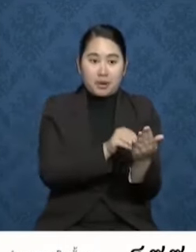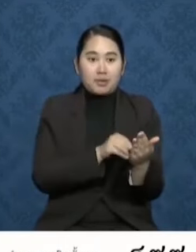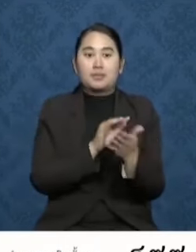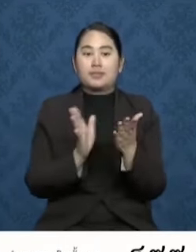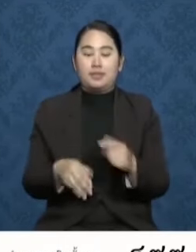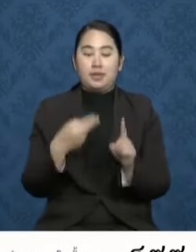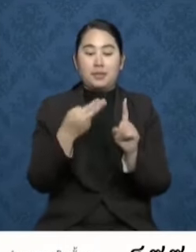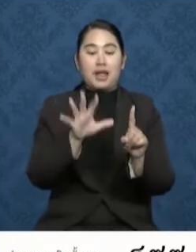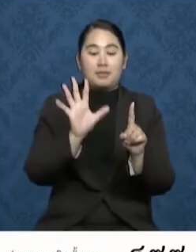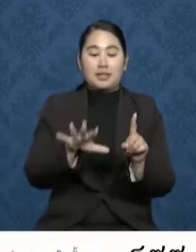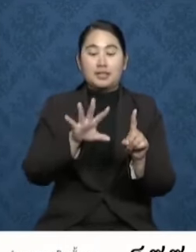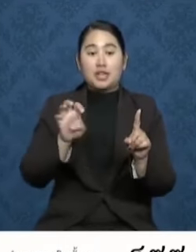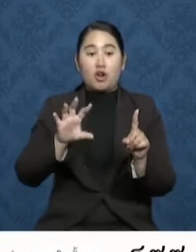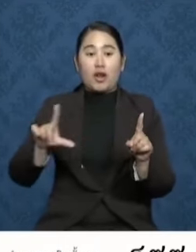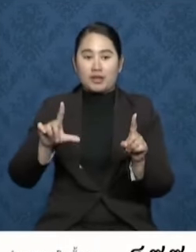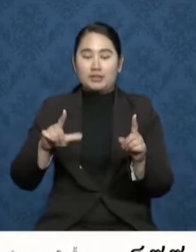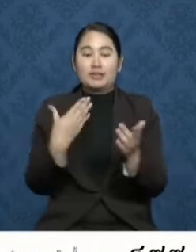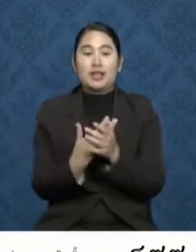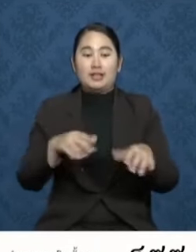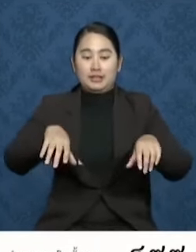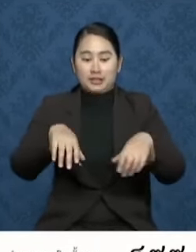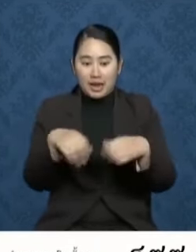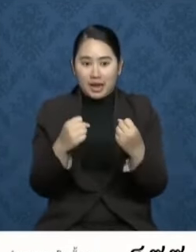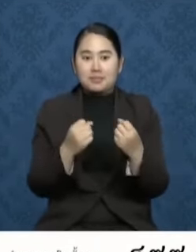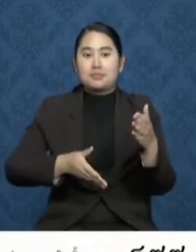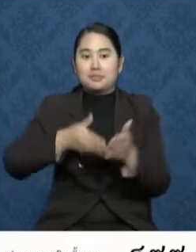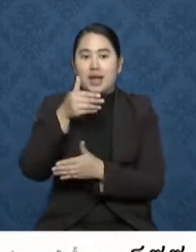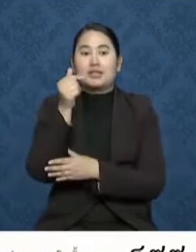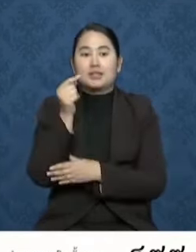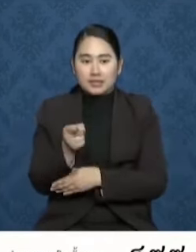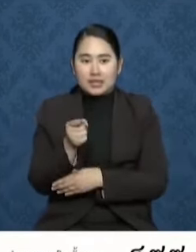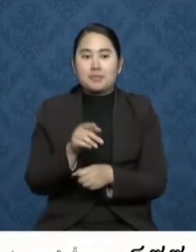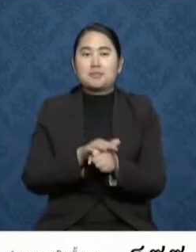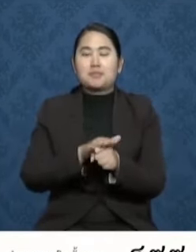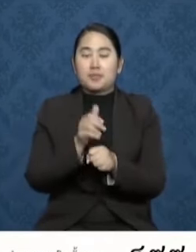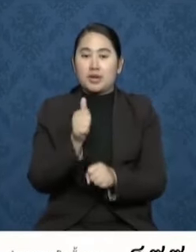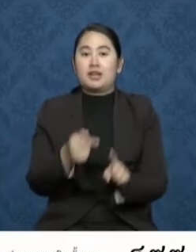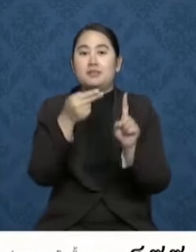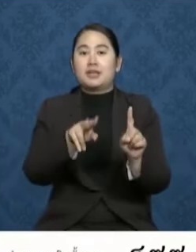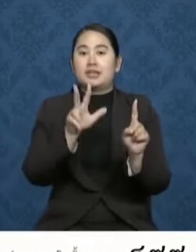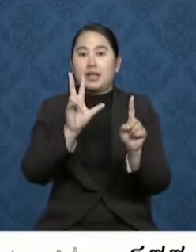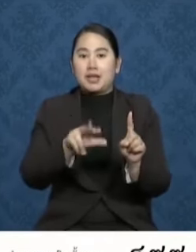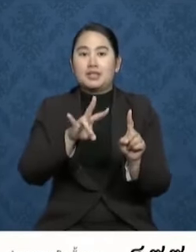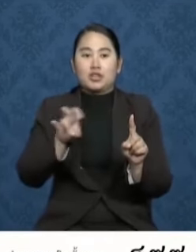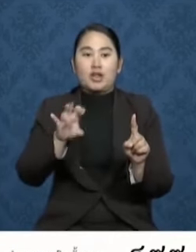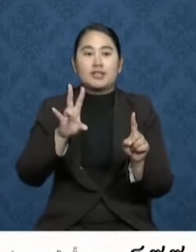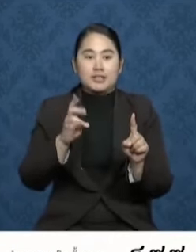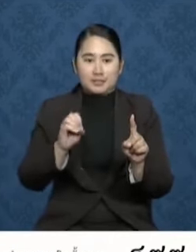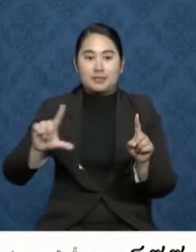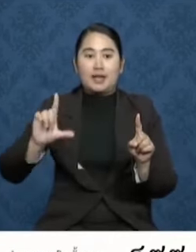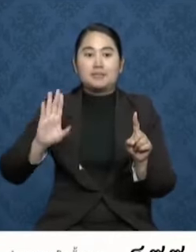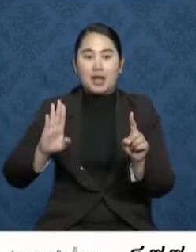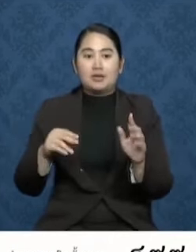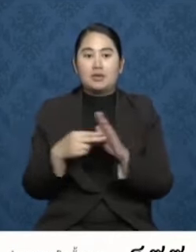จาก 1,400ล้านก็โดนตัดได้รับอนุมัติแค่เชิงคอนเซป13, 770ล้านบาทเท่า